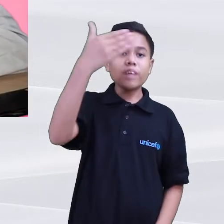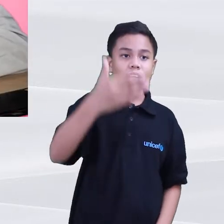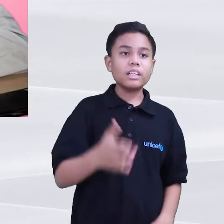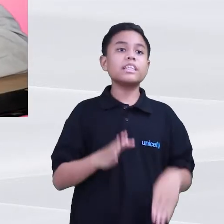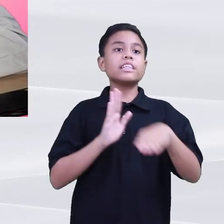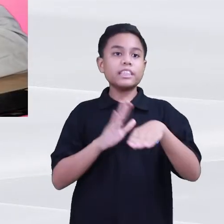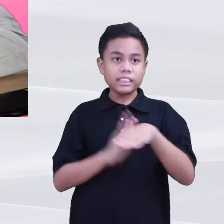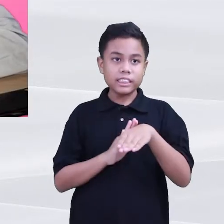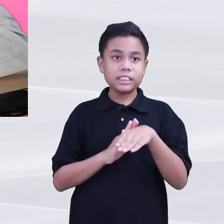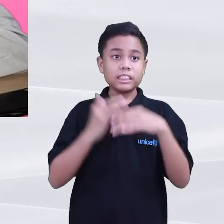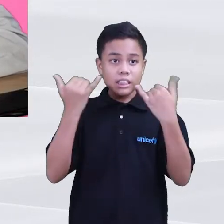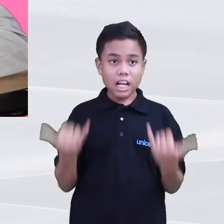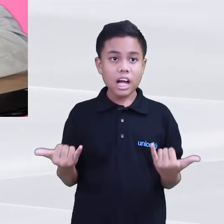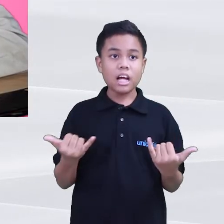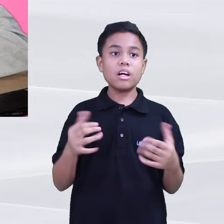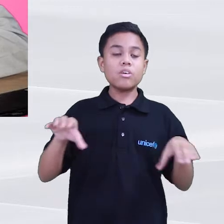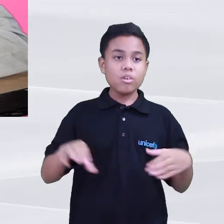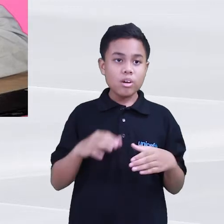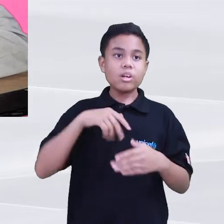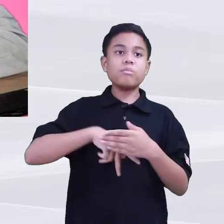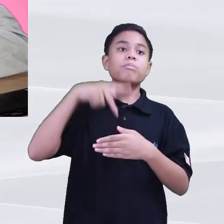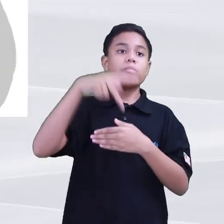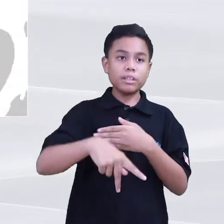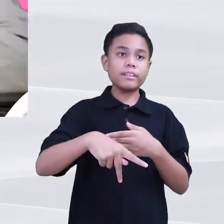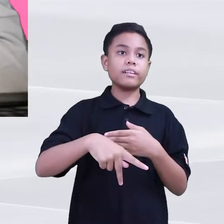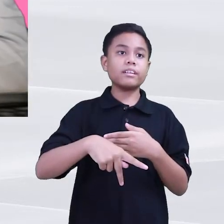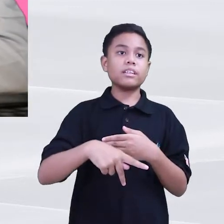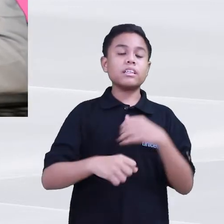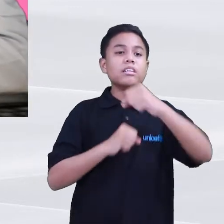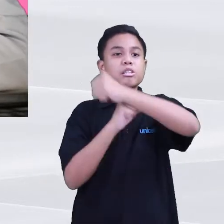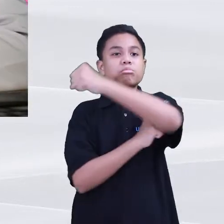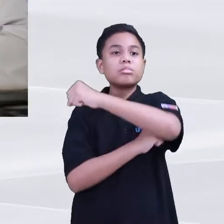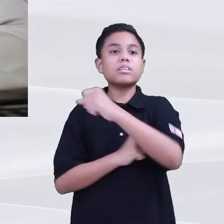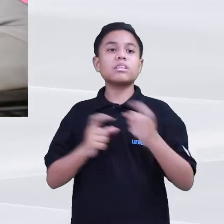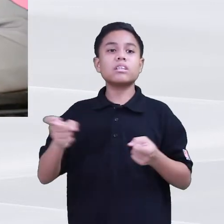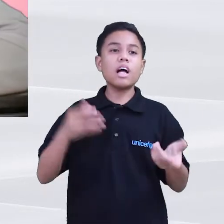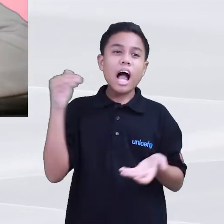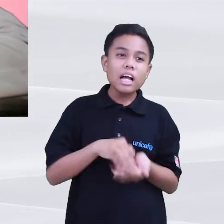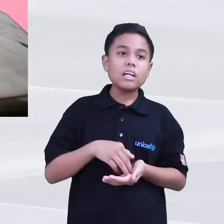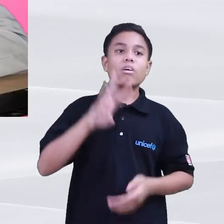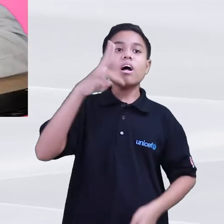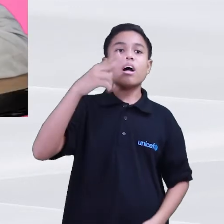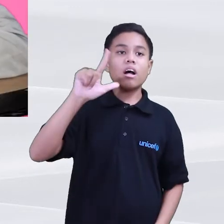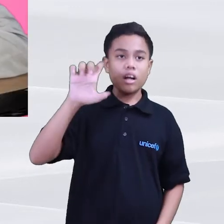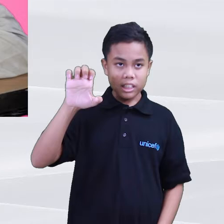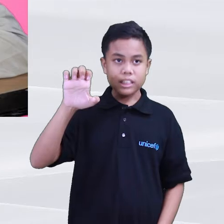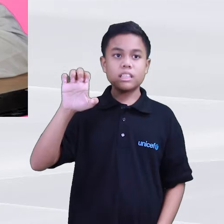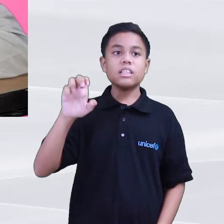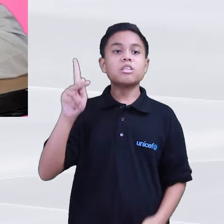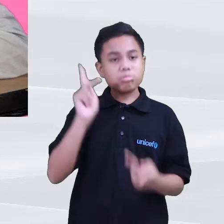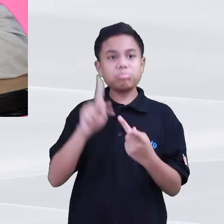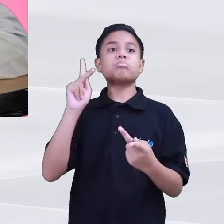penderia. Sekarang, kita perlu program projek kita. Saya rasa struktur kawalan ulangan jenis while adalah yang